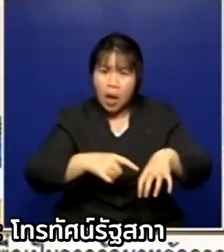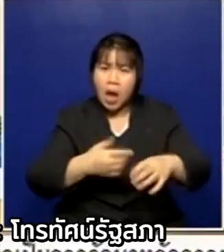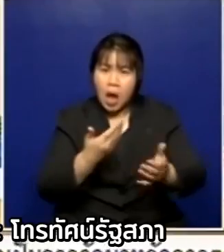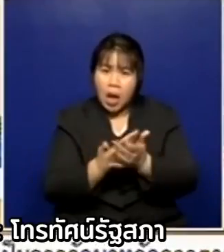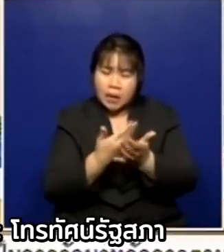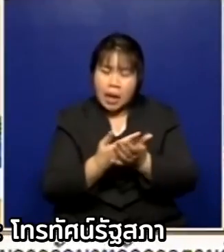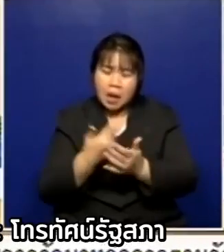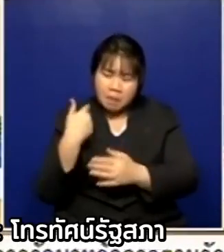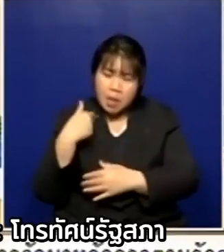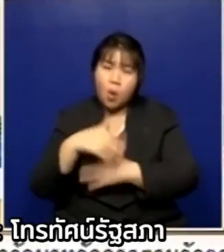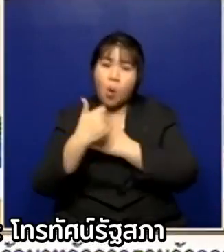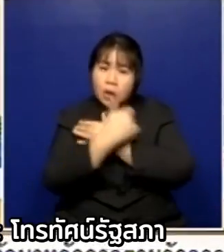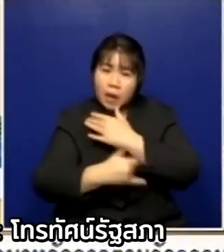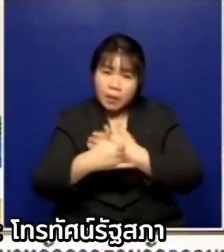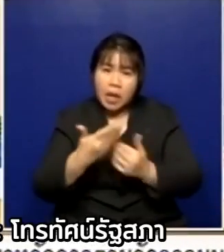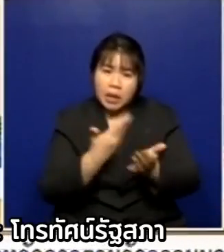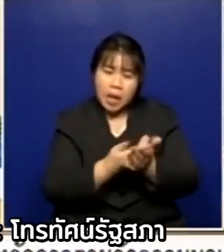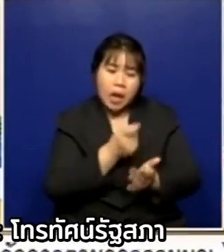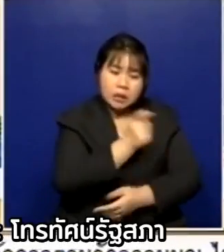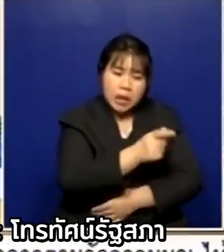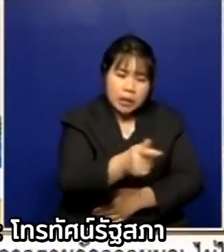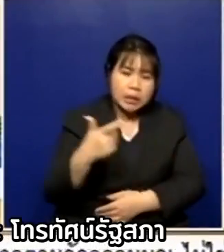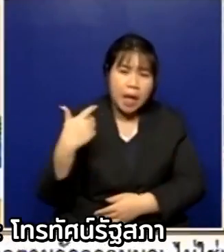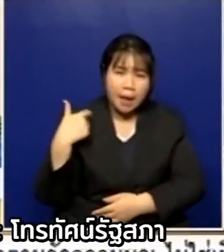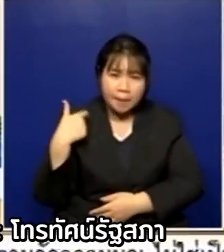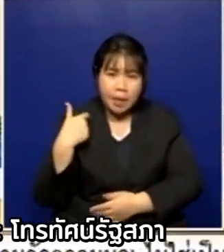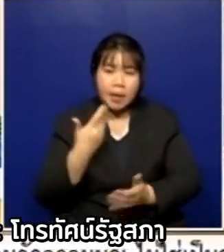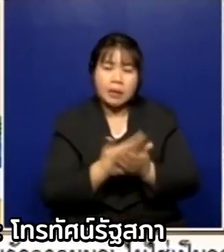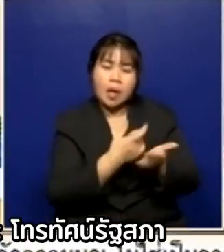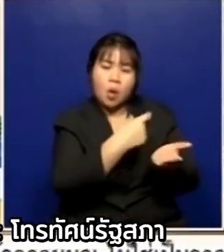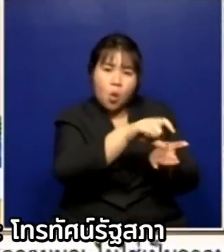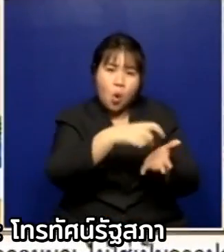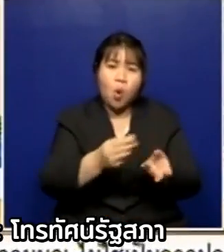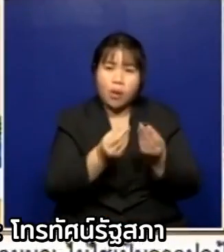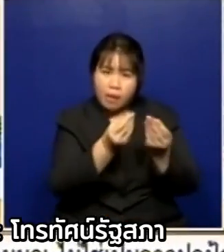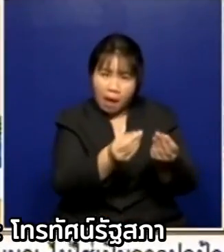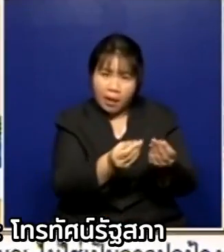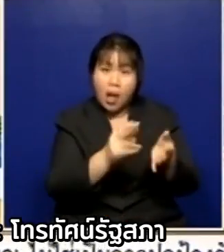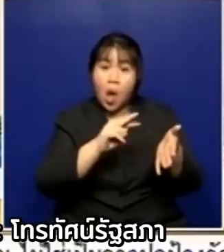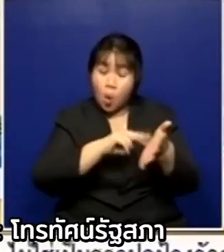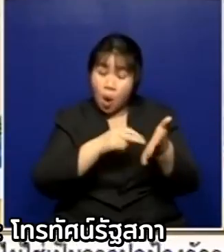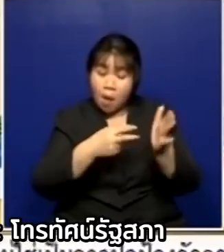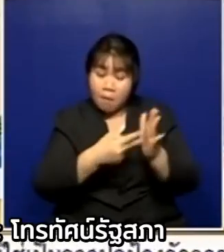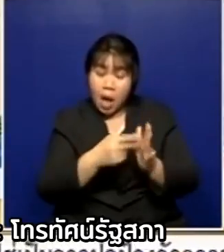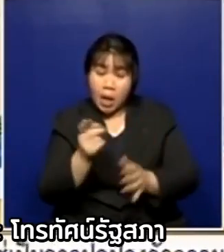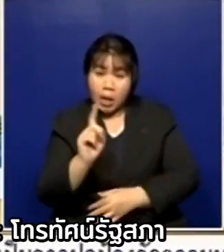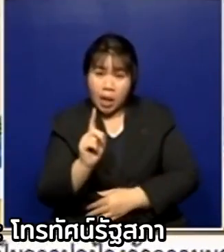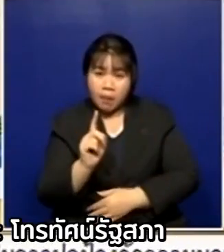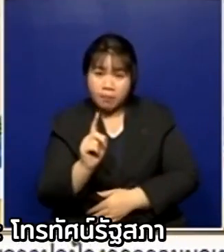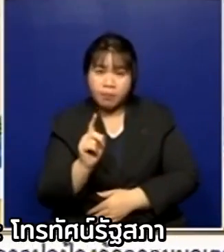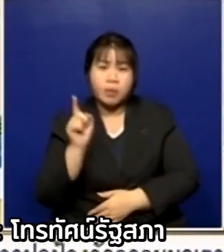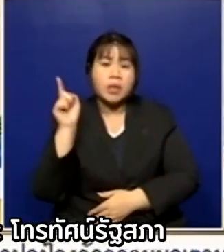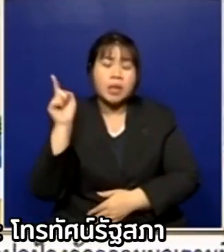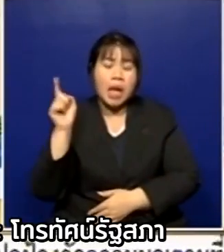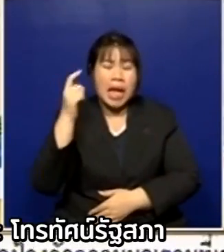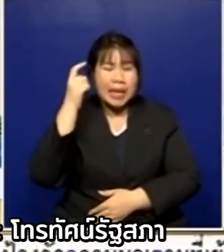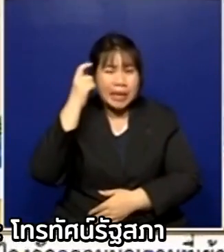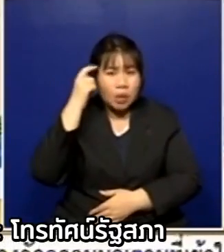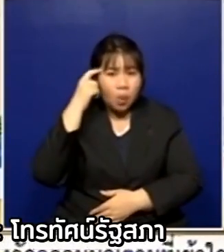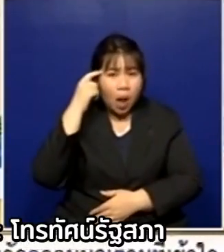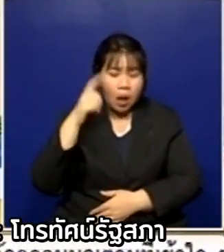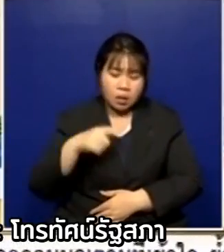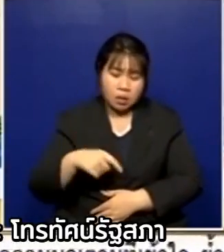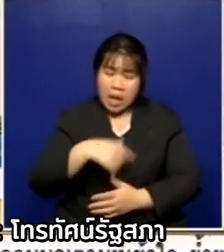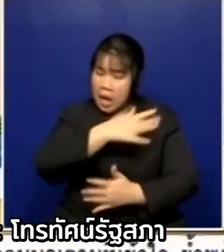จากหน่วยงานในต่างประเทศไม่ได้แปลว่าทุกที่นำไม่ได้แปลว่าถูก